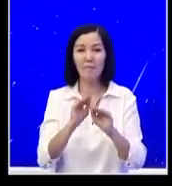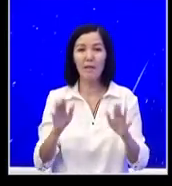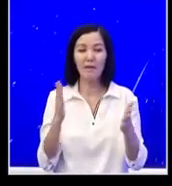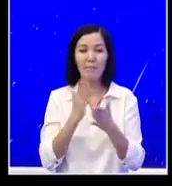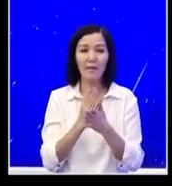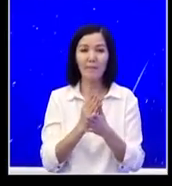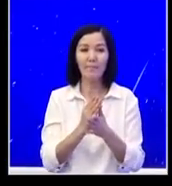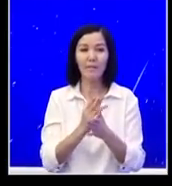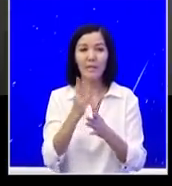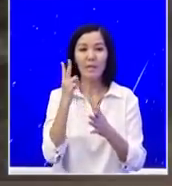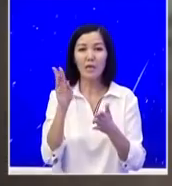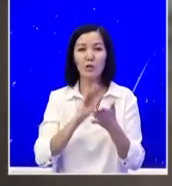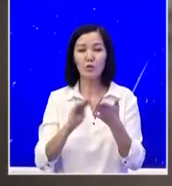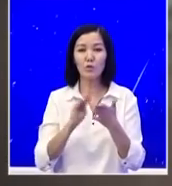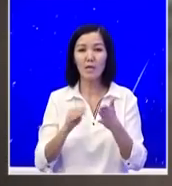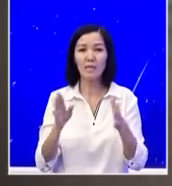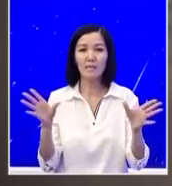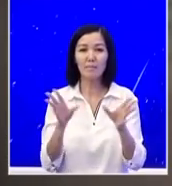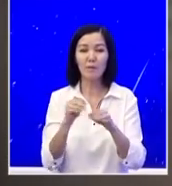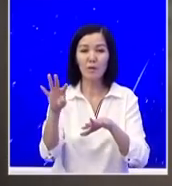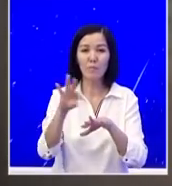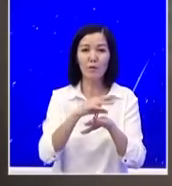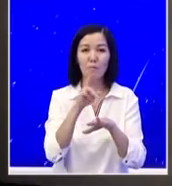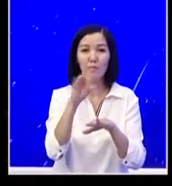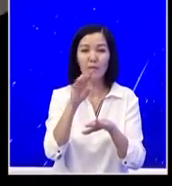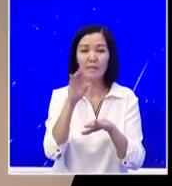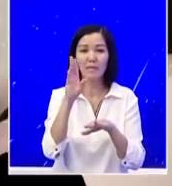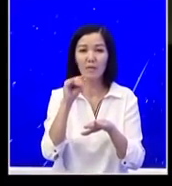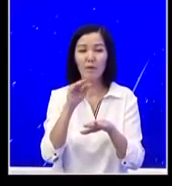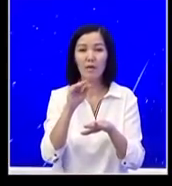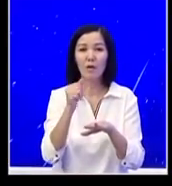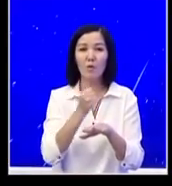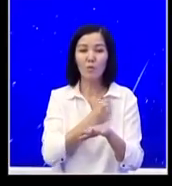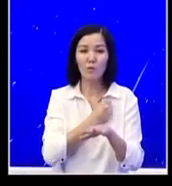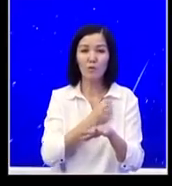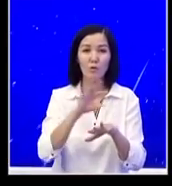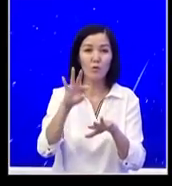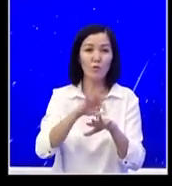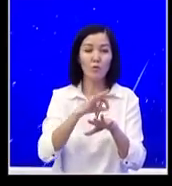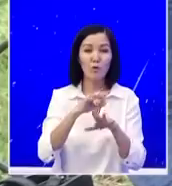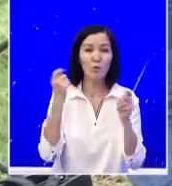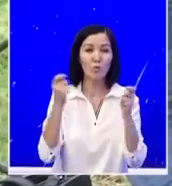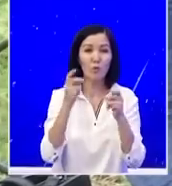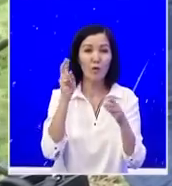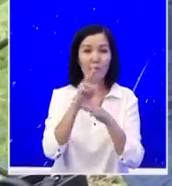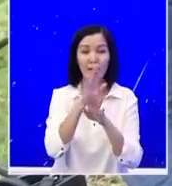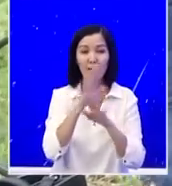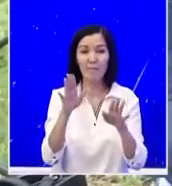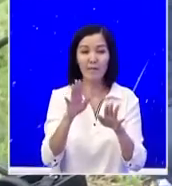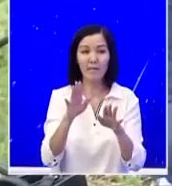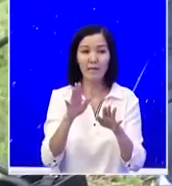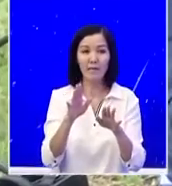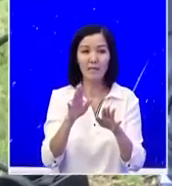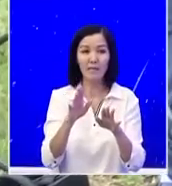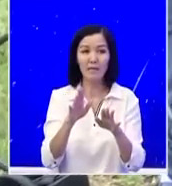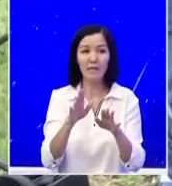отыр. Екі журналистің қосылуына себепкер болған Бейсен Абайұлы өкінішке орай үйлену тойына бара алмапты. Қазақы ырыммен